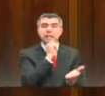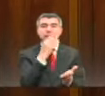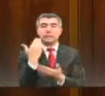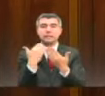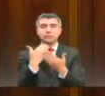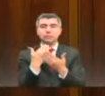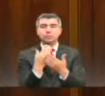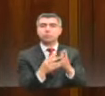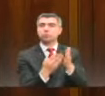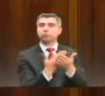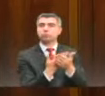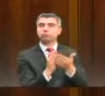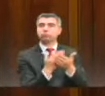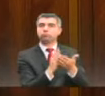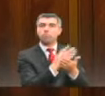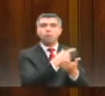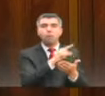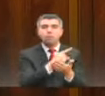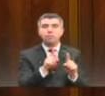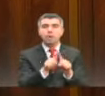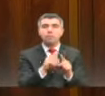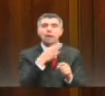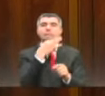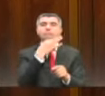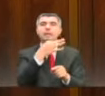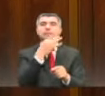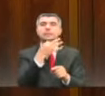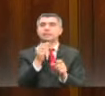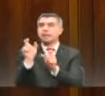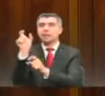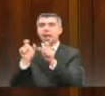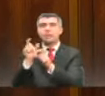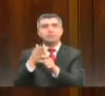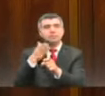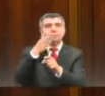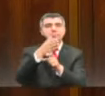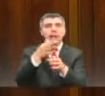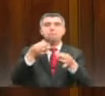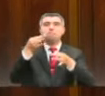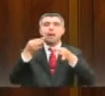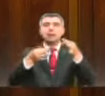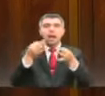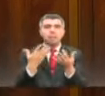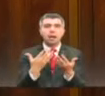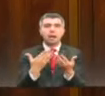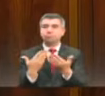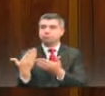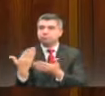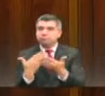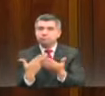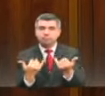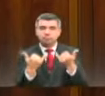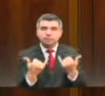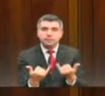أهمها تسهيل ولوج المتقاضين إلى المحاكم وتحسين ظروف استقبالهم بإحداث وبناء عدد